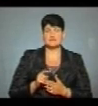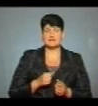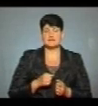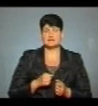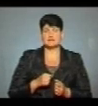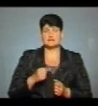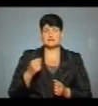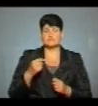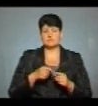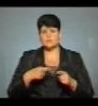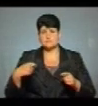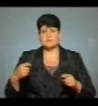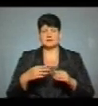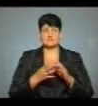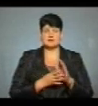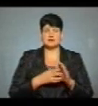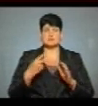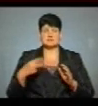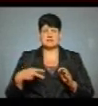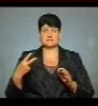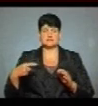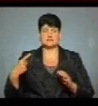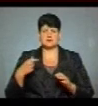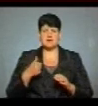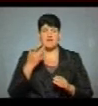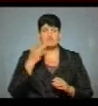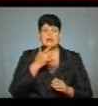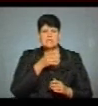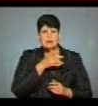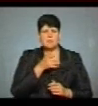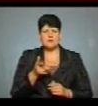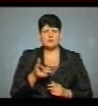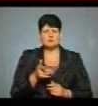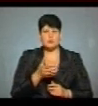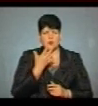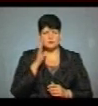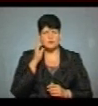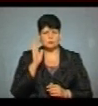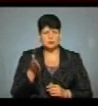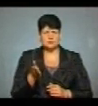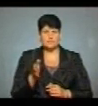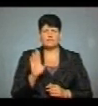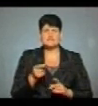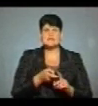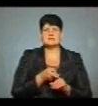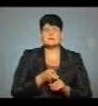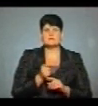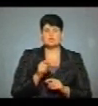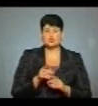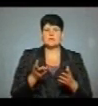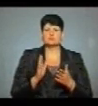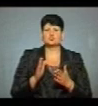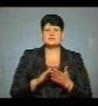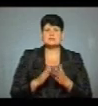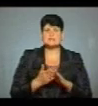19-20, 20-21 рік. В літній період що буде з гарячою водою? Не в опалювальний період? Це дуже залежить від того, яка буде